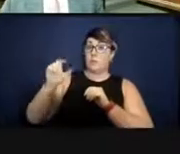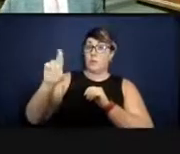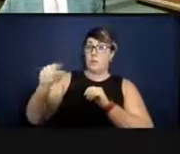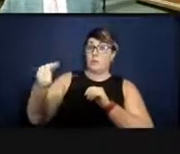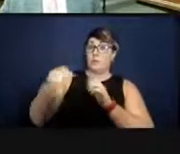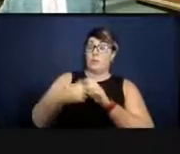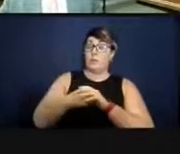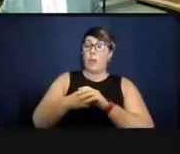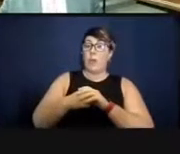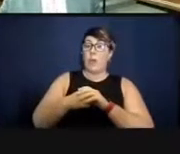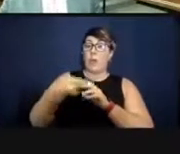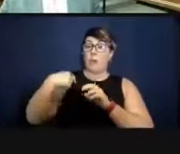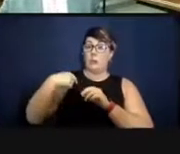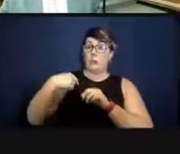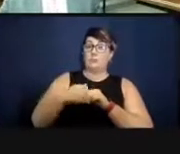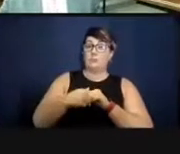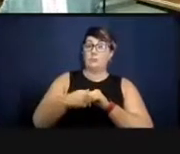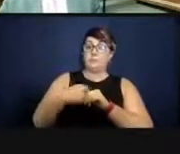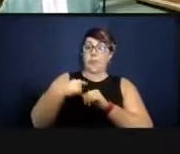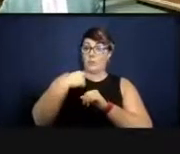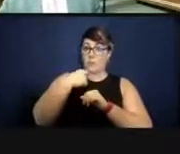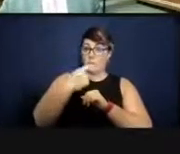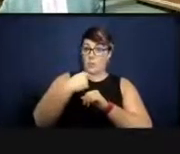ningependa kuzungumza. Ndio.